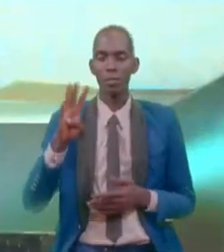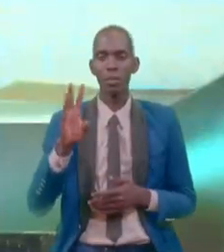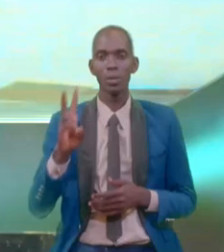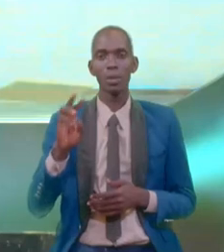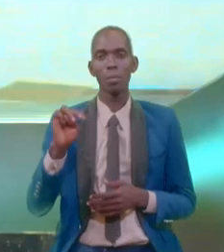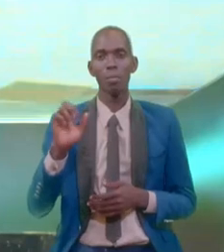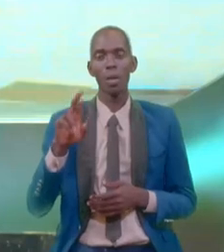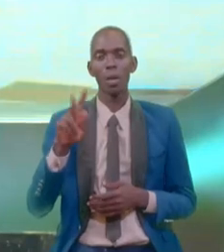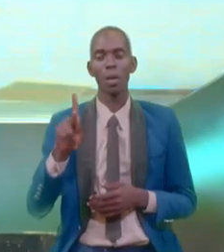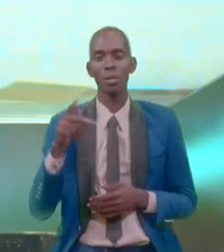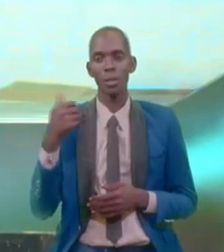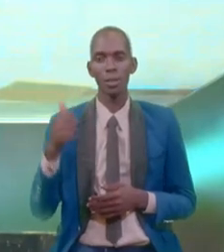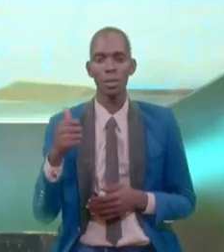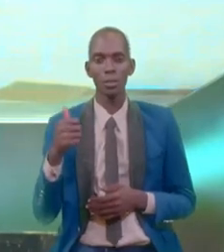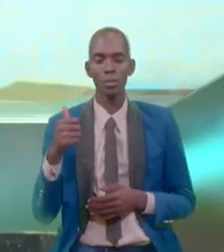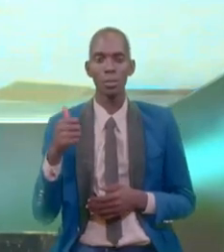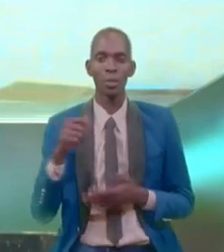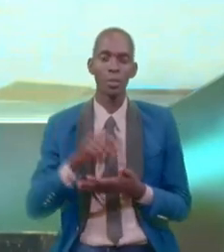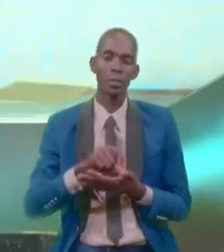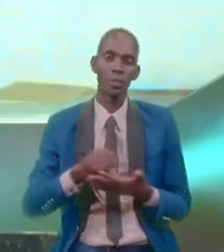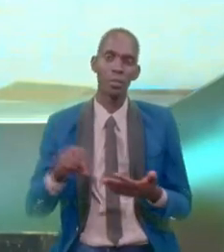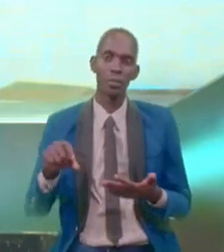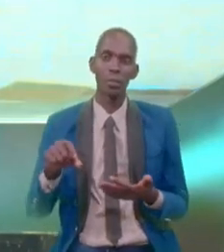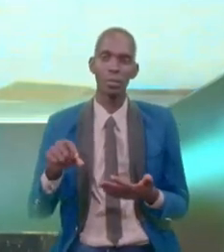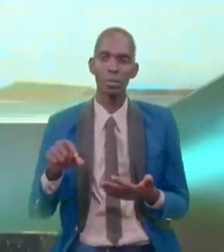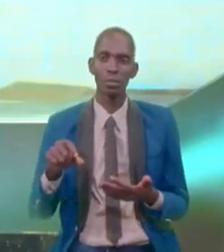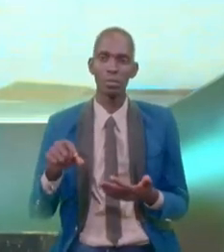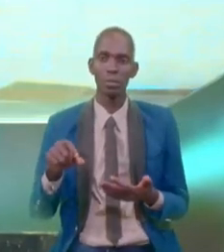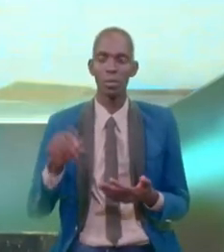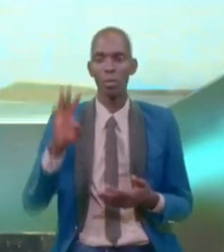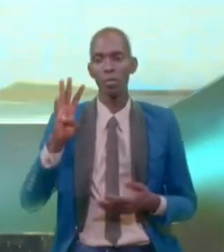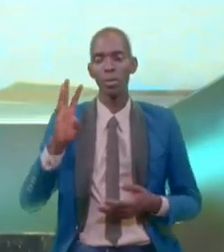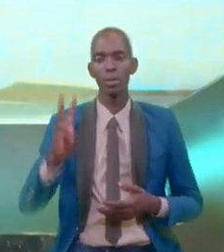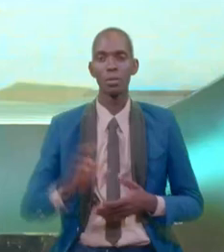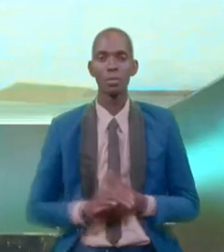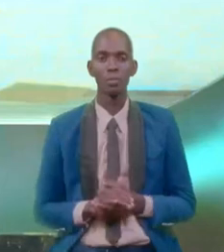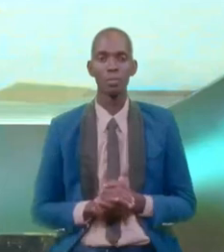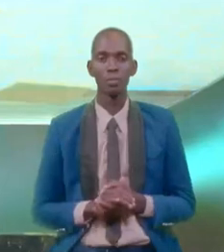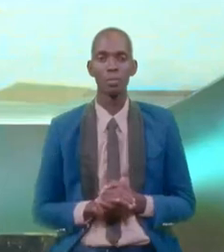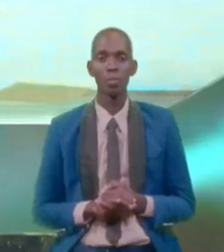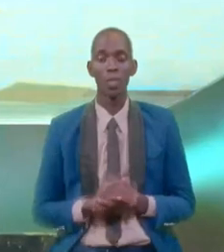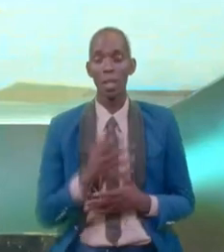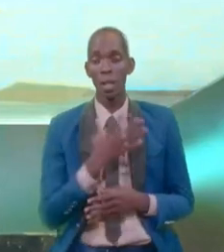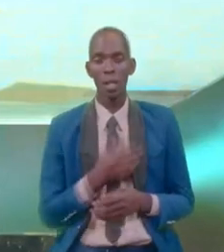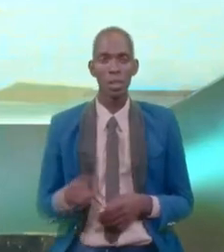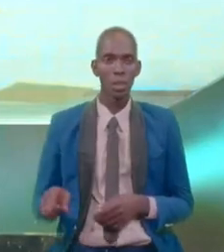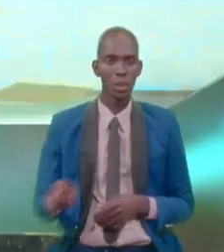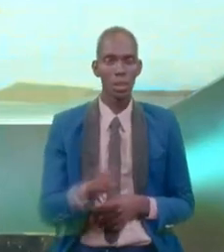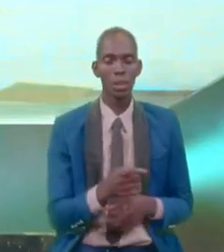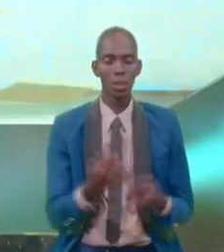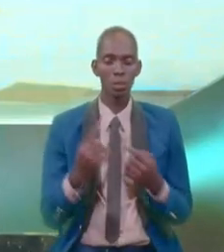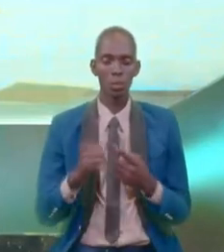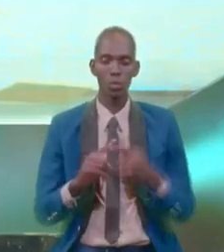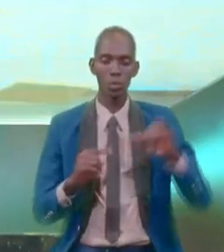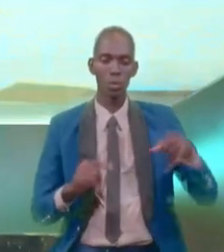verset 46. Marc 10, voilà le verset 46.